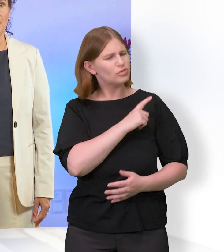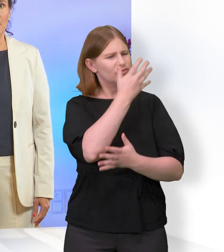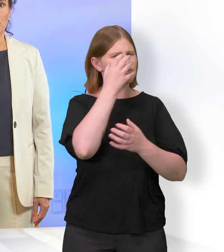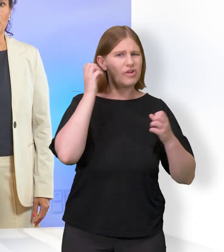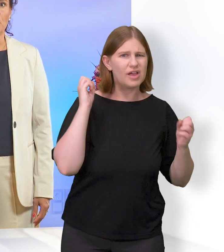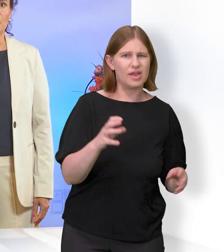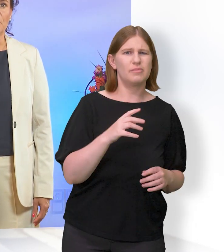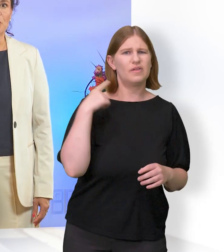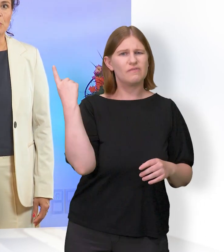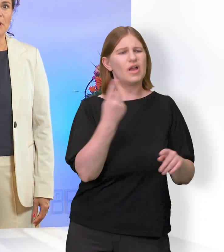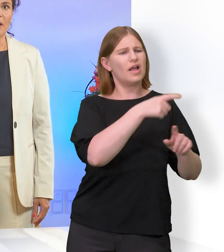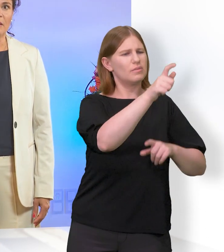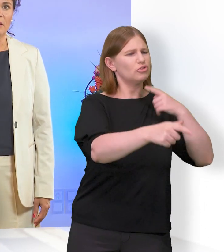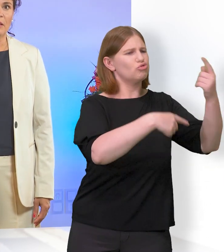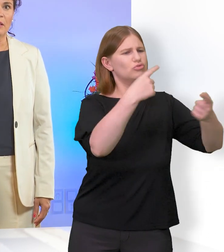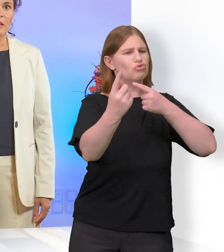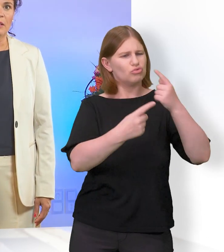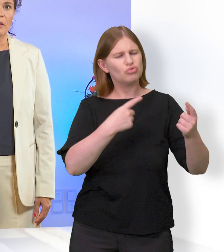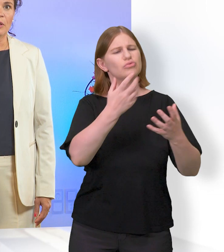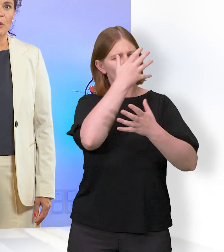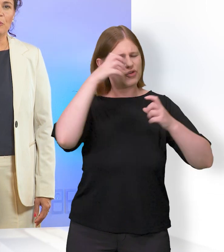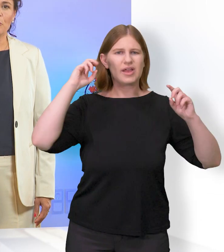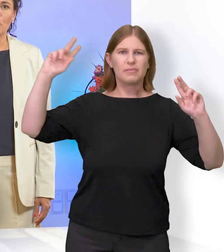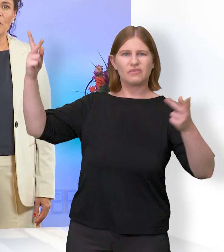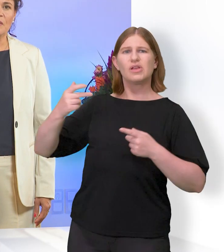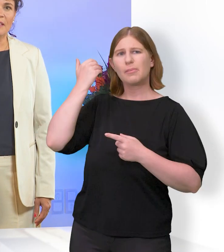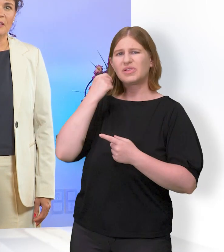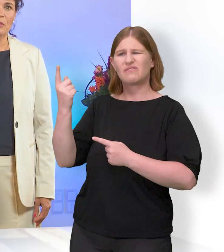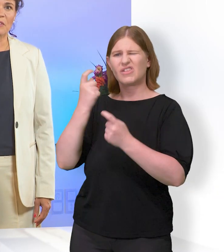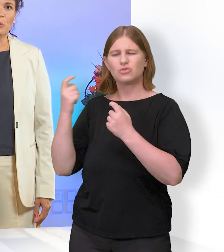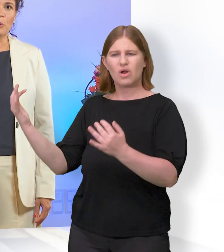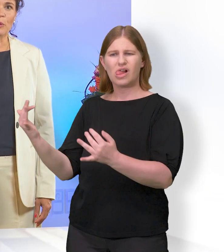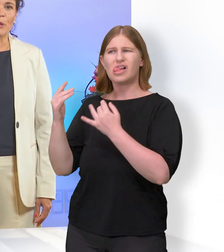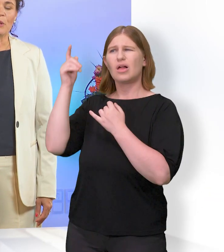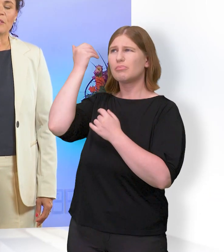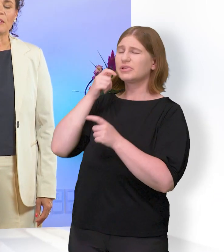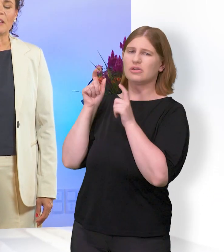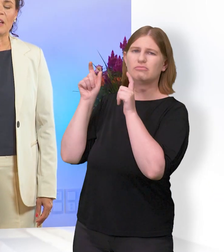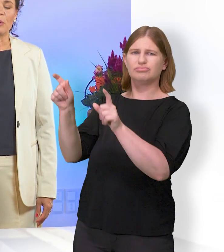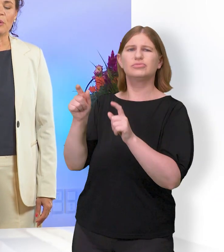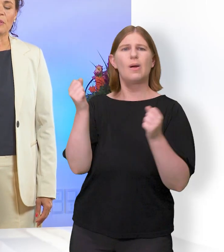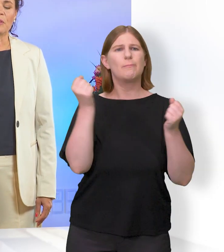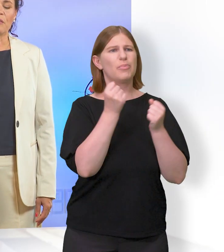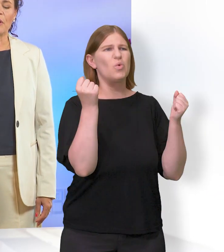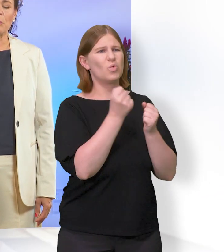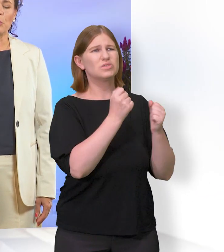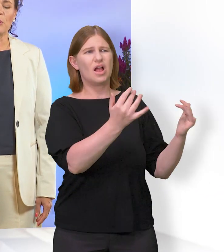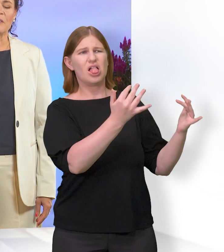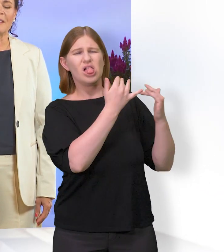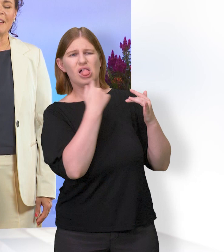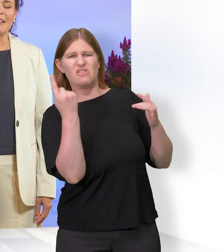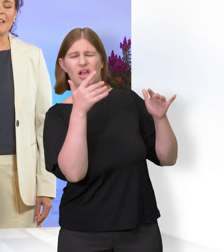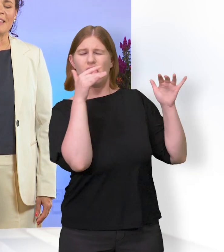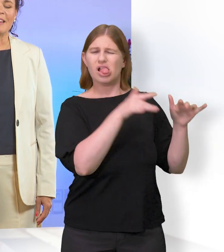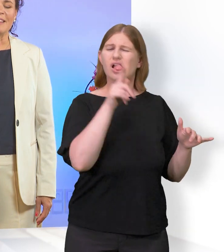wir vergeben unseren Schuldigern. Und führe uns nicht in Versuchung, sondern erlöse uns von dem